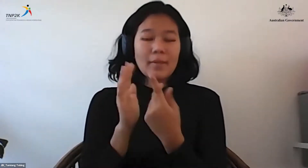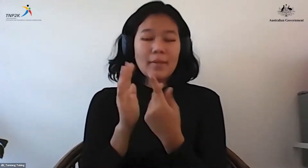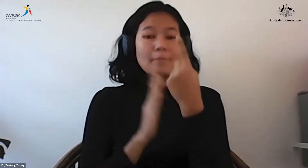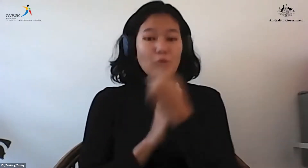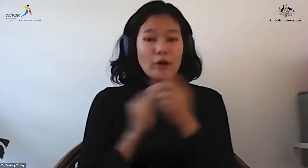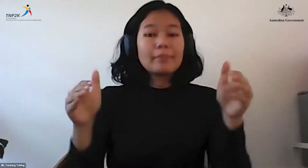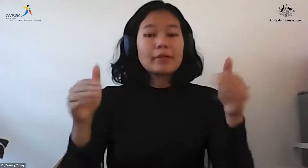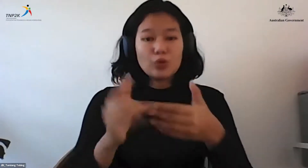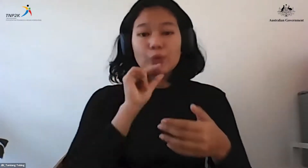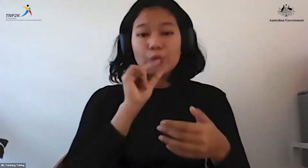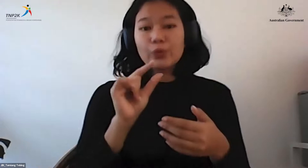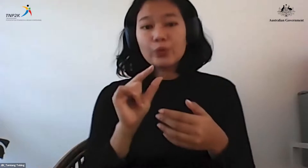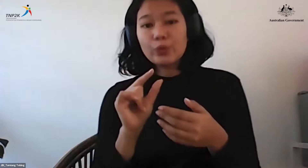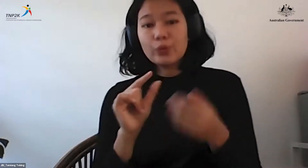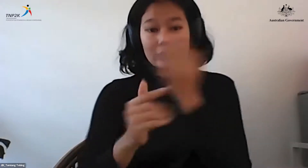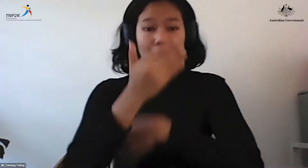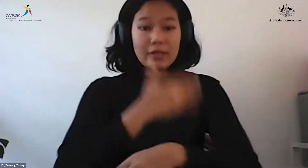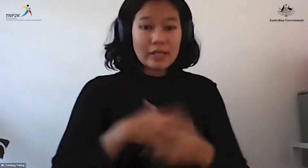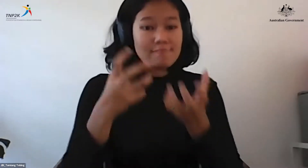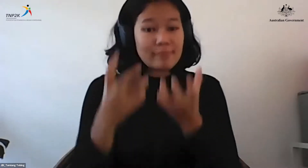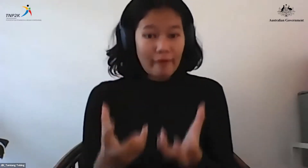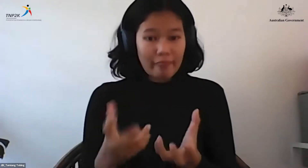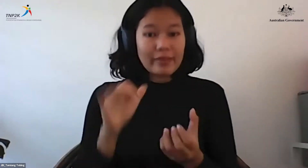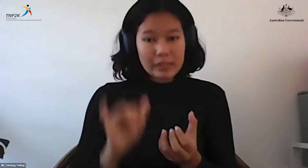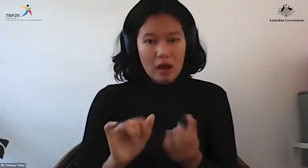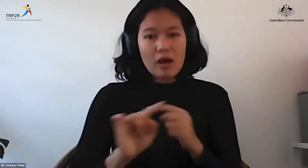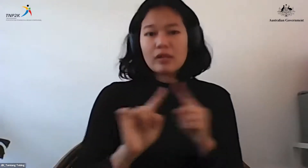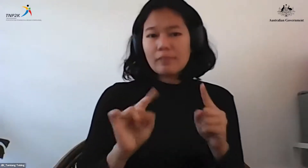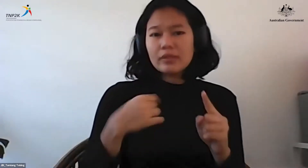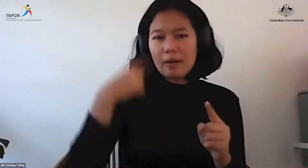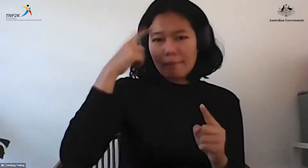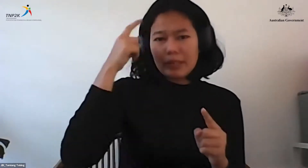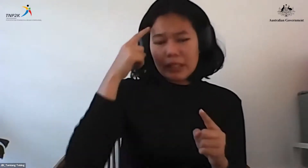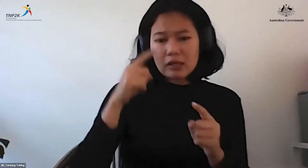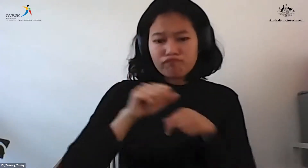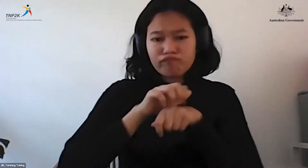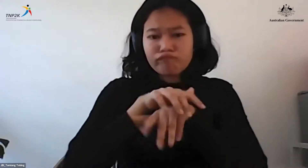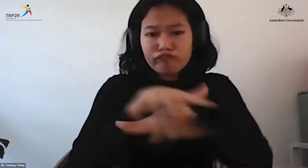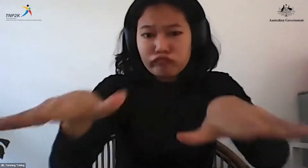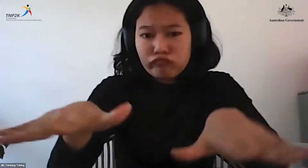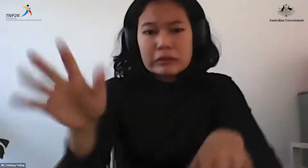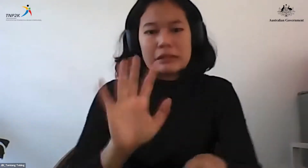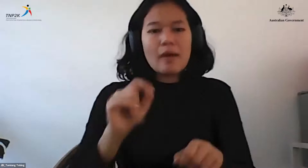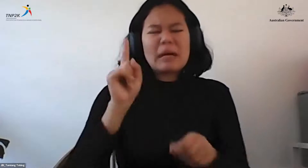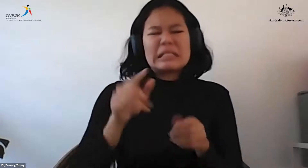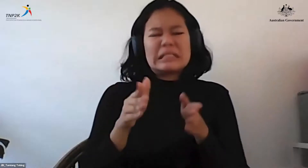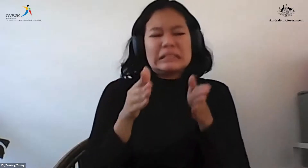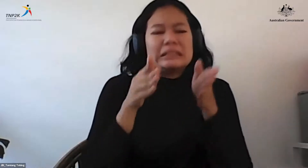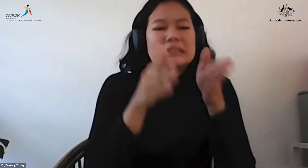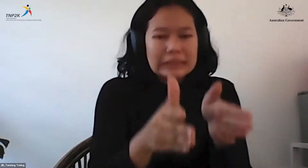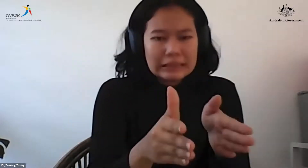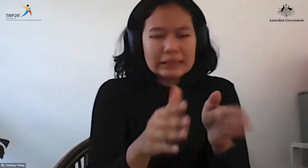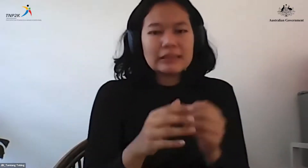perlindungan bagi disabilitas berat, ya. Tapi saya kira skupnya, cakupannya masih sangat kecil sekali, ya. Jadi masih begitu